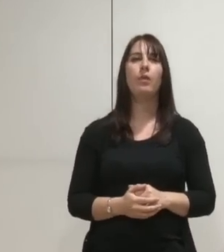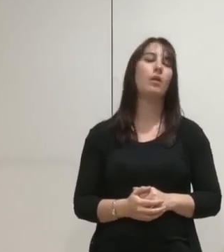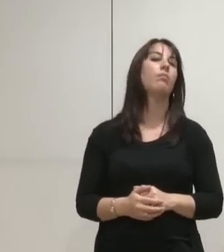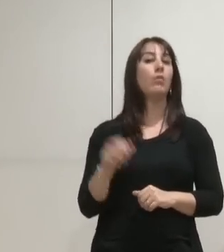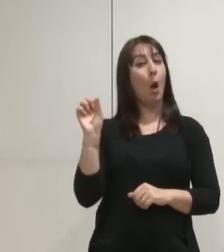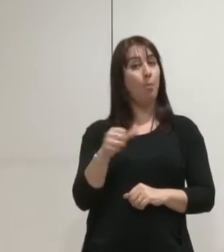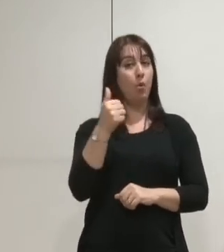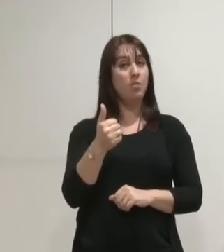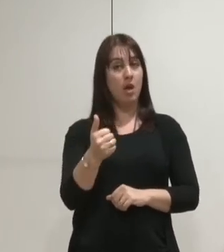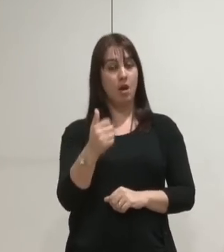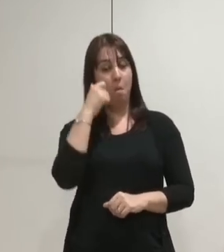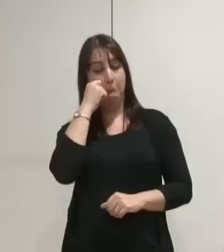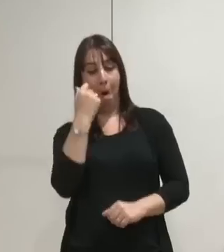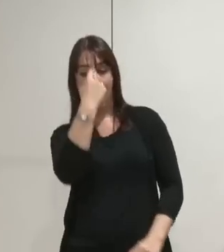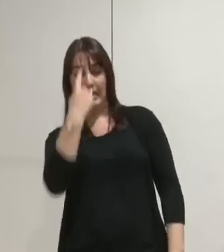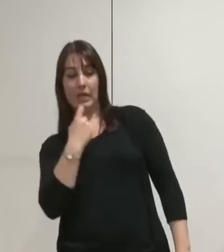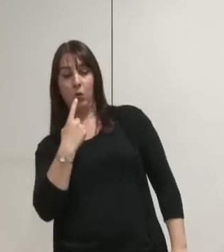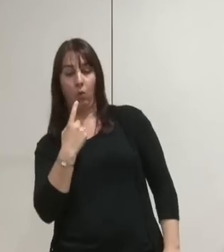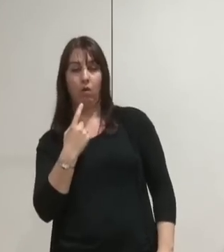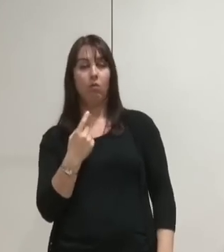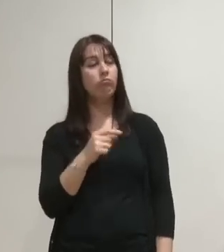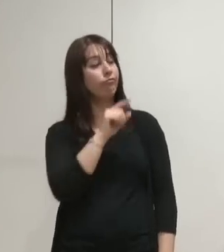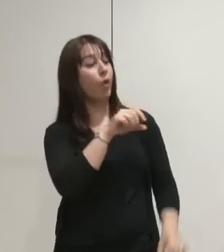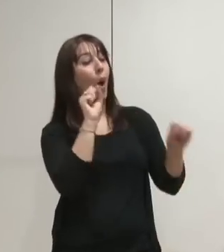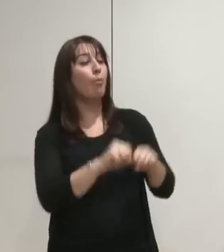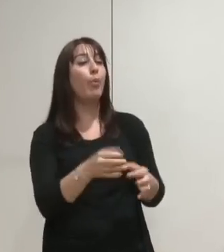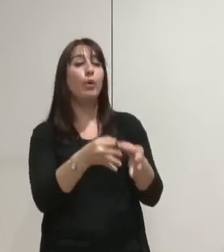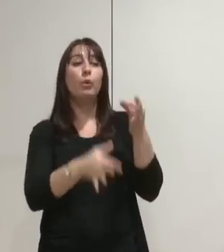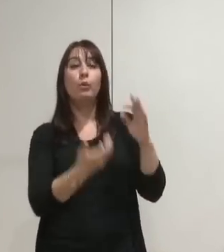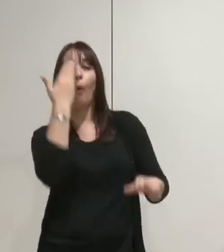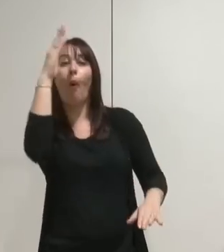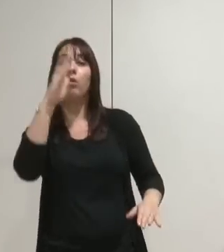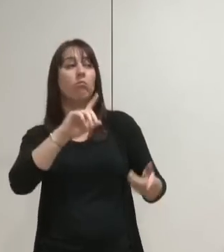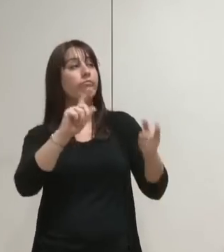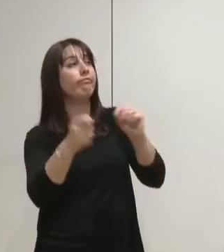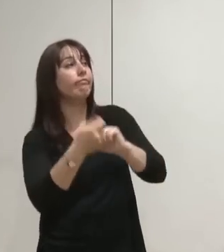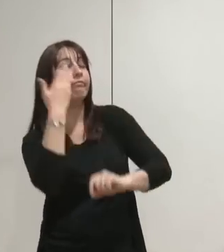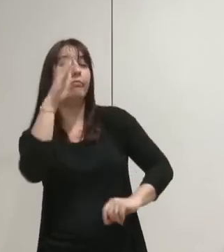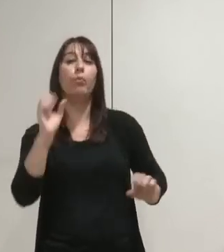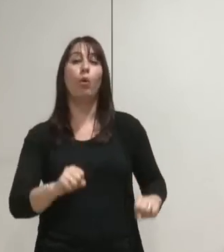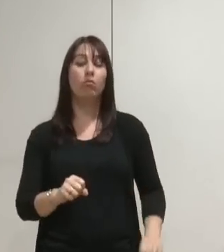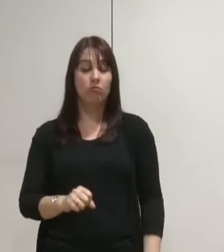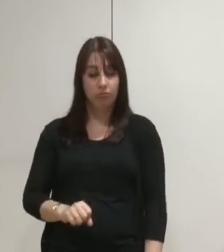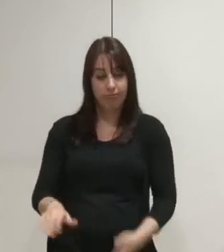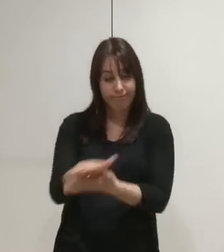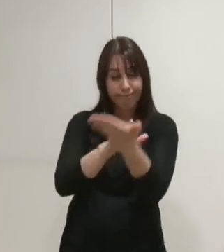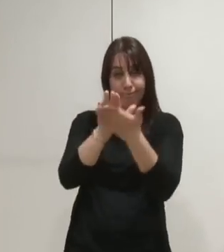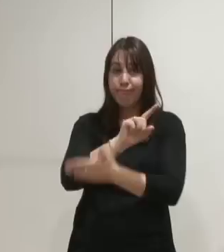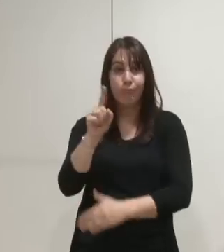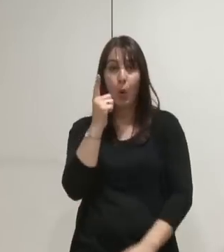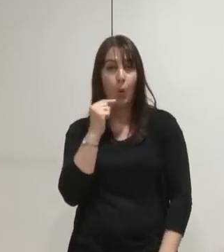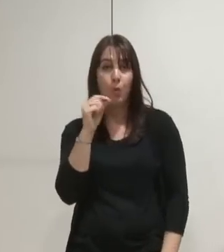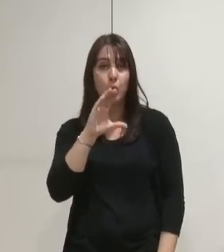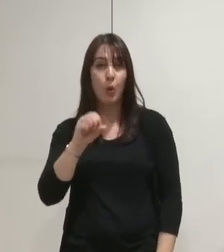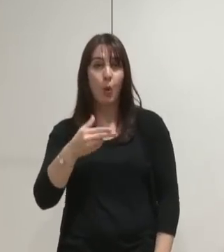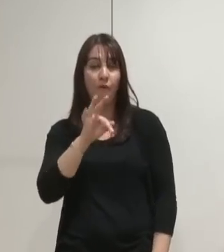me l'adressez vous me dites vous auriez pu faire autrement non monsieur confesson et